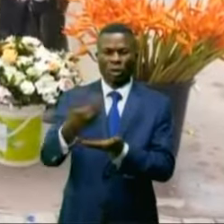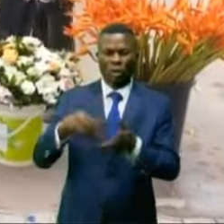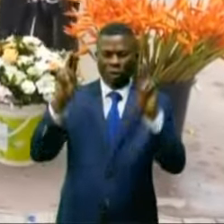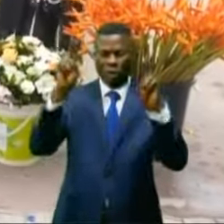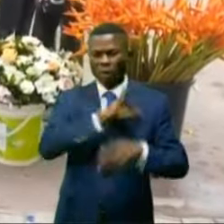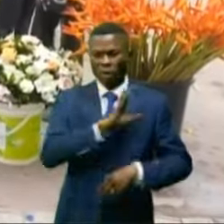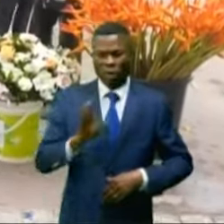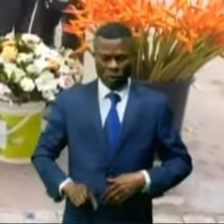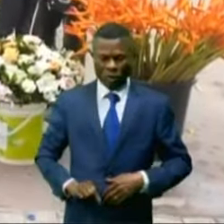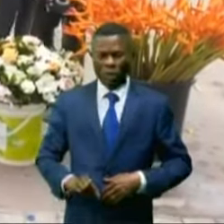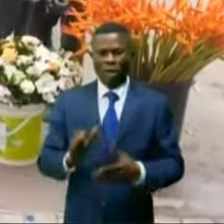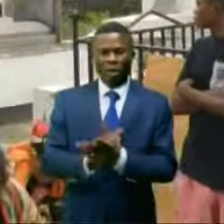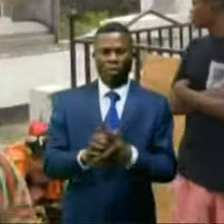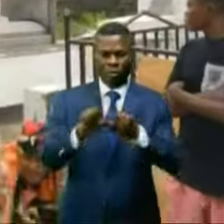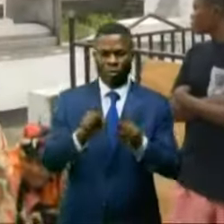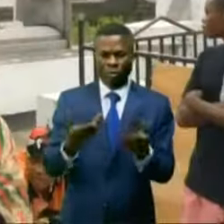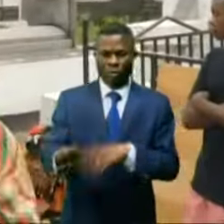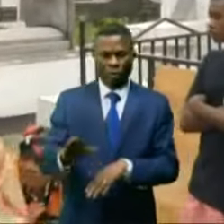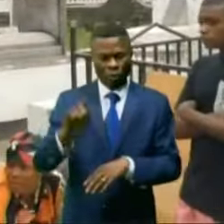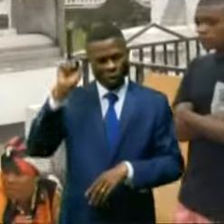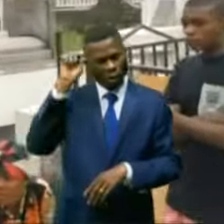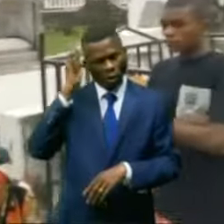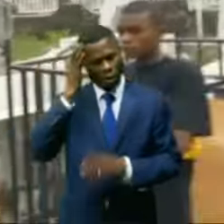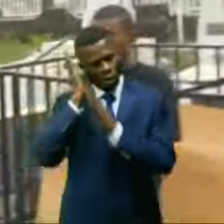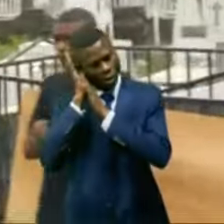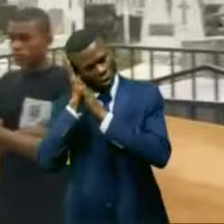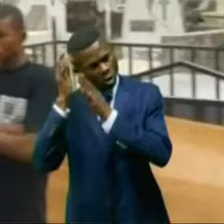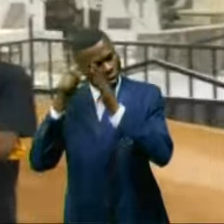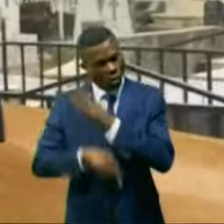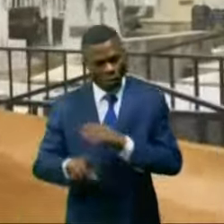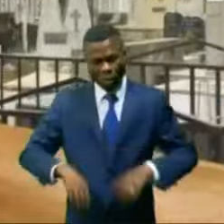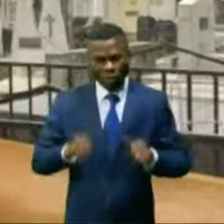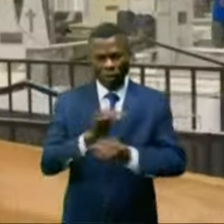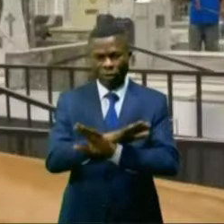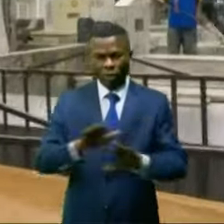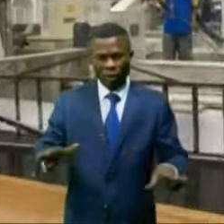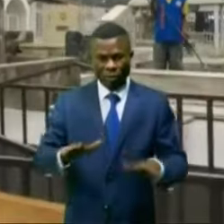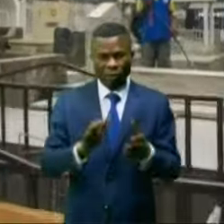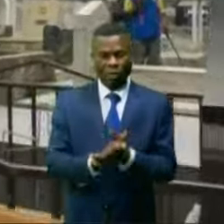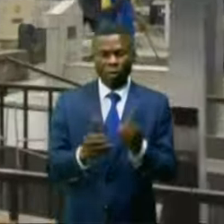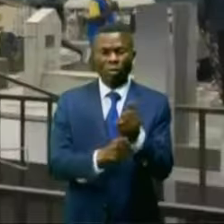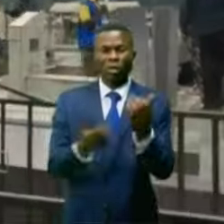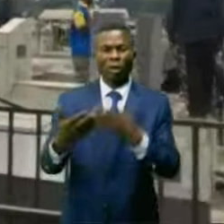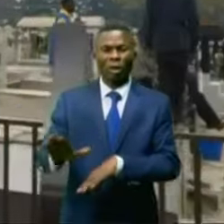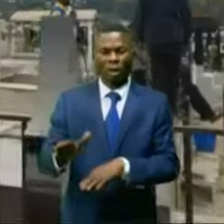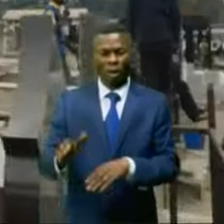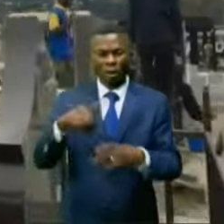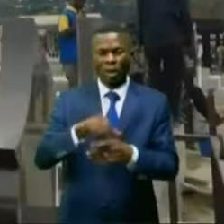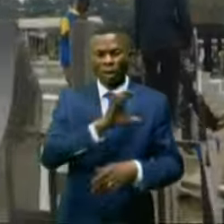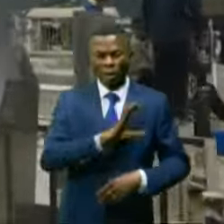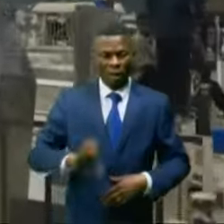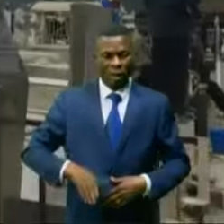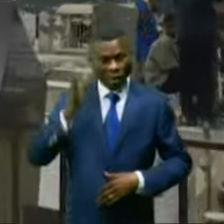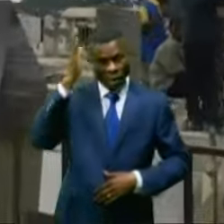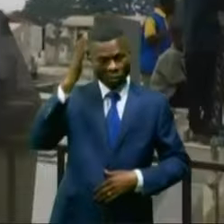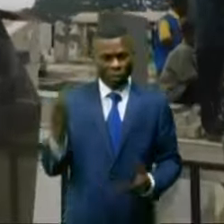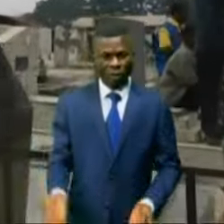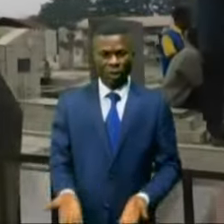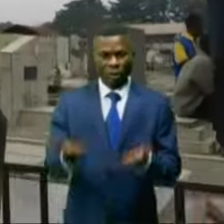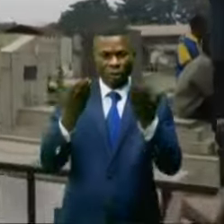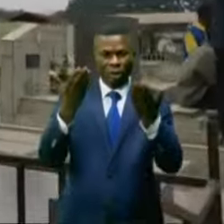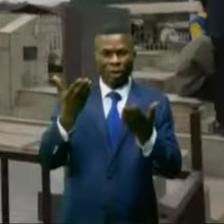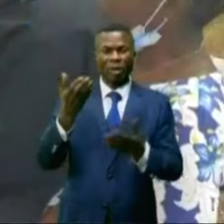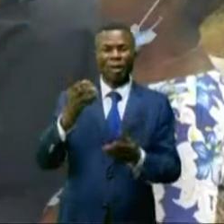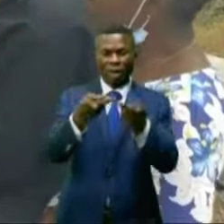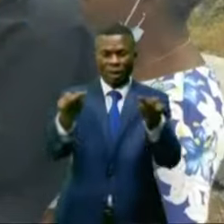La mort est un profond sommeil où il n'y a pas de vie, et que les décédés en Christ seront ressuscités. Dans ces lieux de